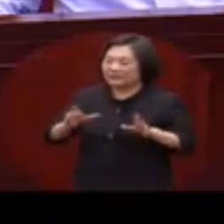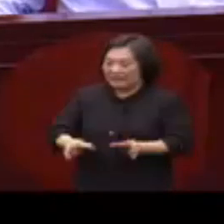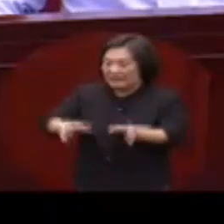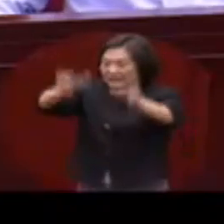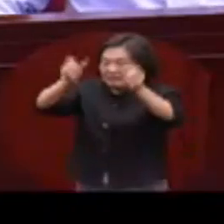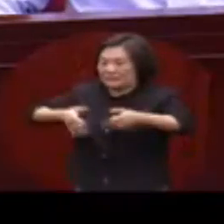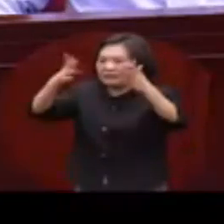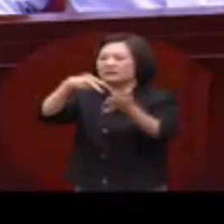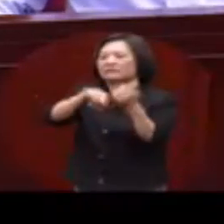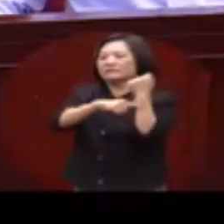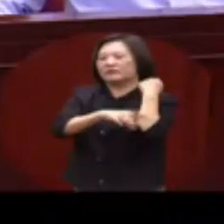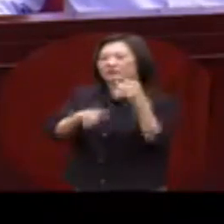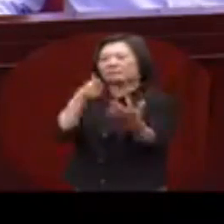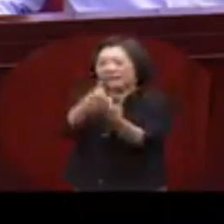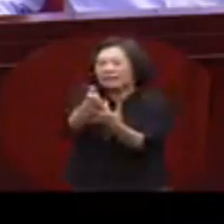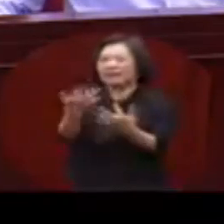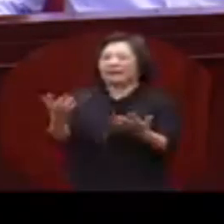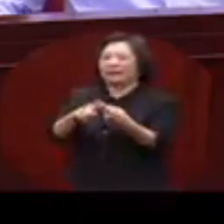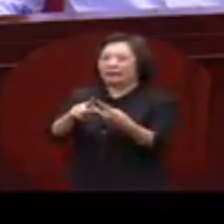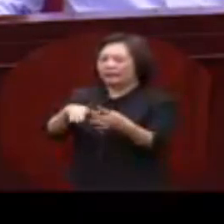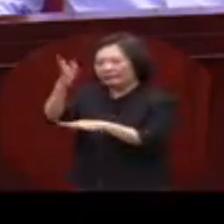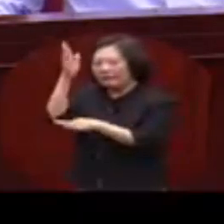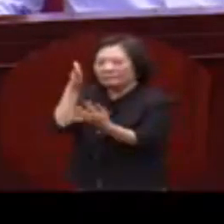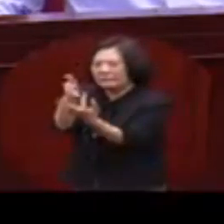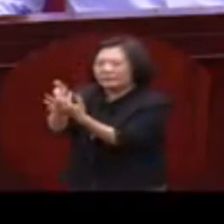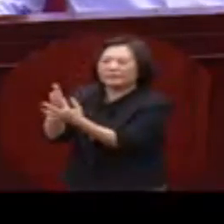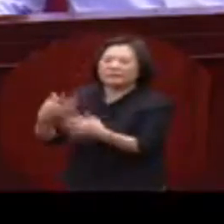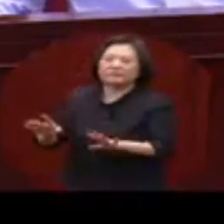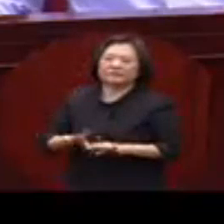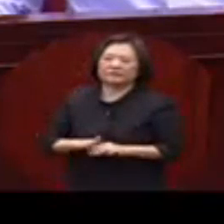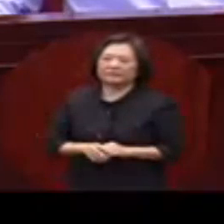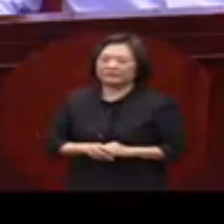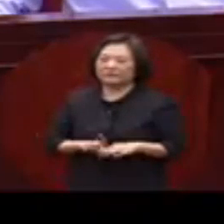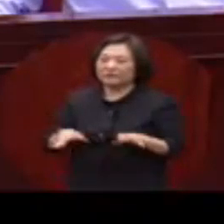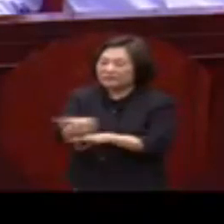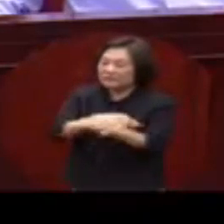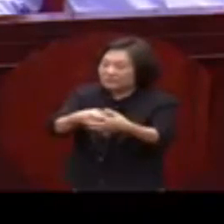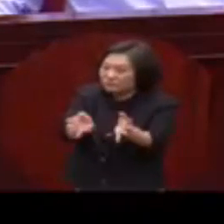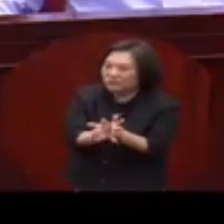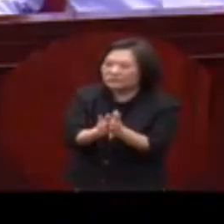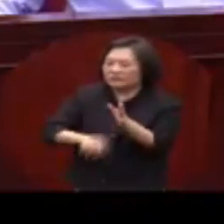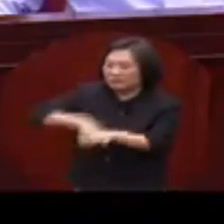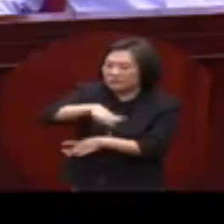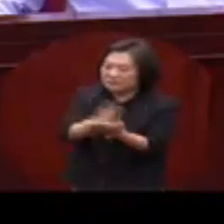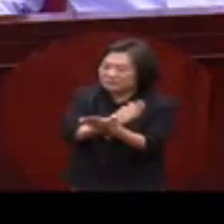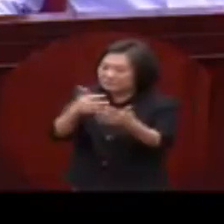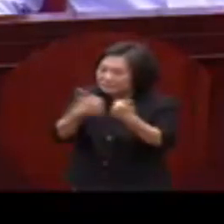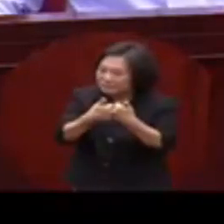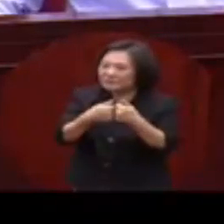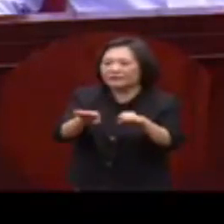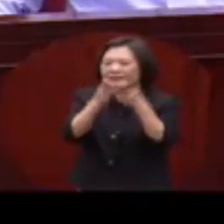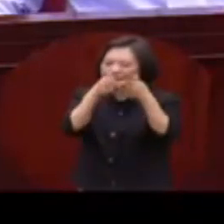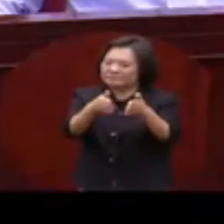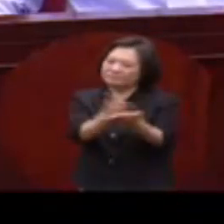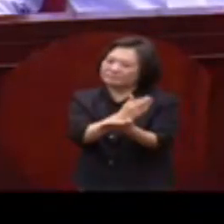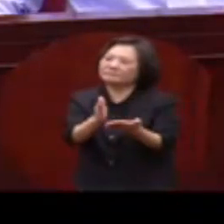住，是因为立法院也插手，他还在要求说要在立法院报告以后，经济部投审会才可以开始审，所以关于这个问题，我也希